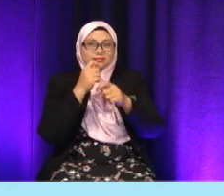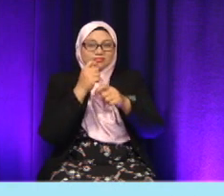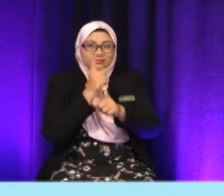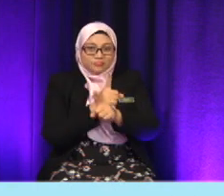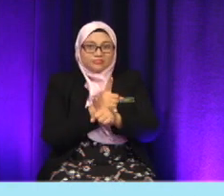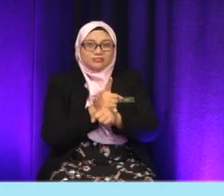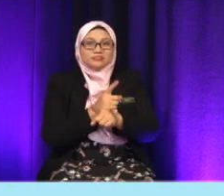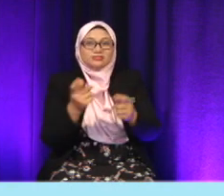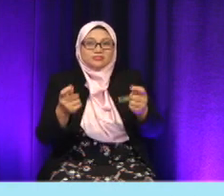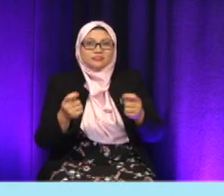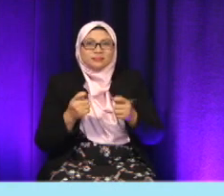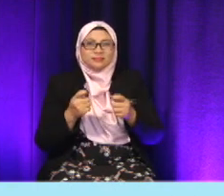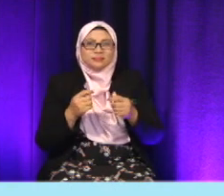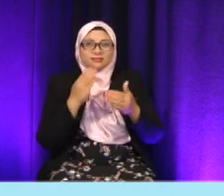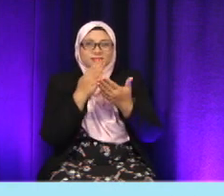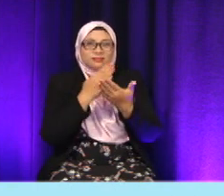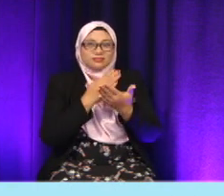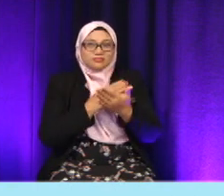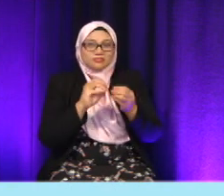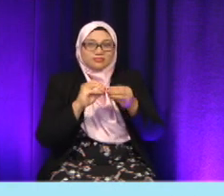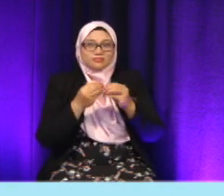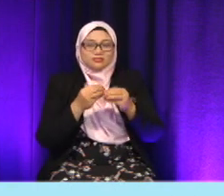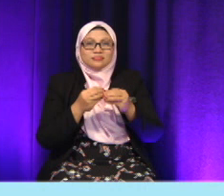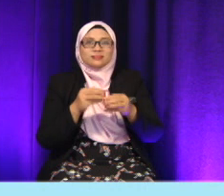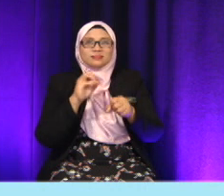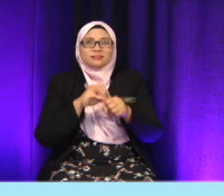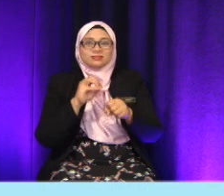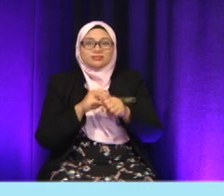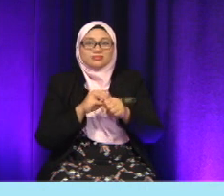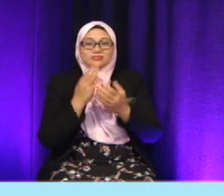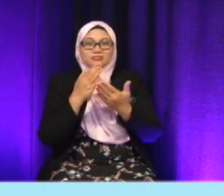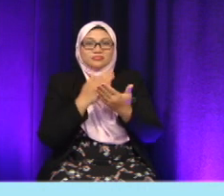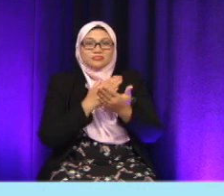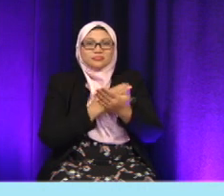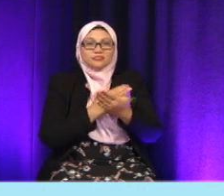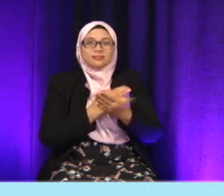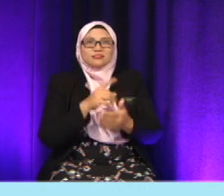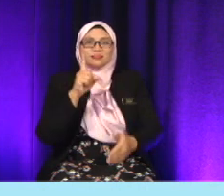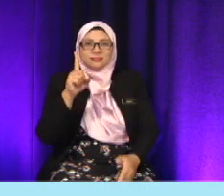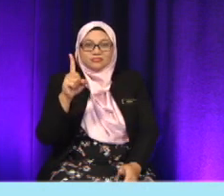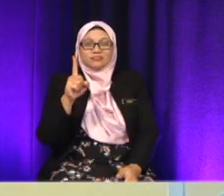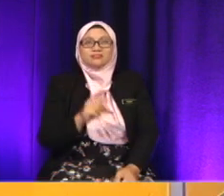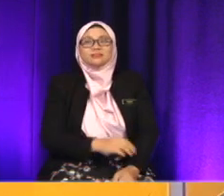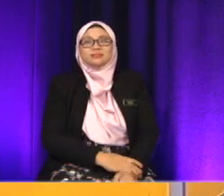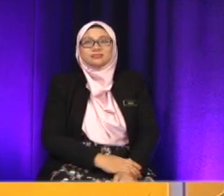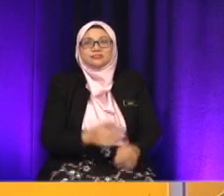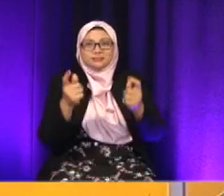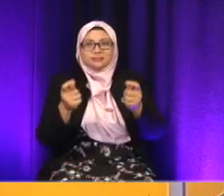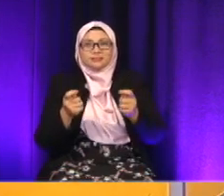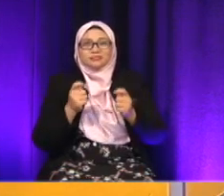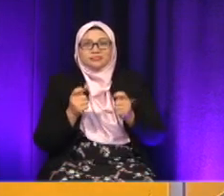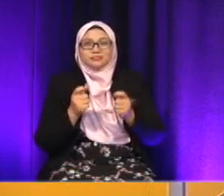dalam tata susunan senar pertama diterima Oke diterima masuk dipanggil diterima dalam